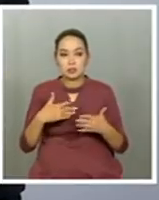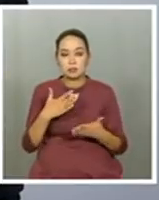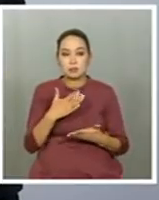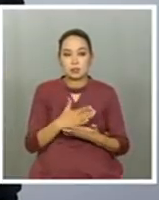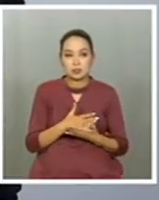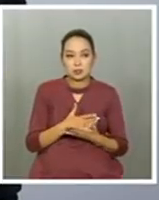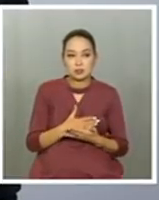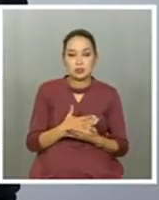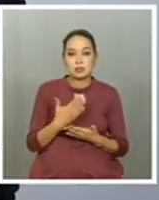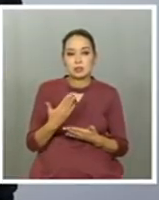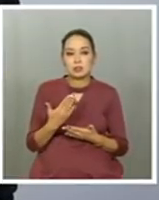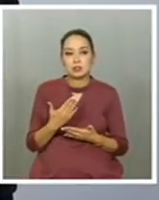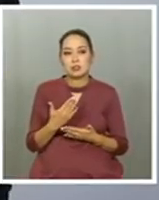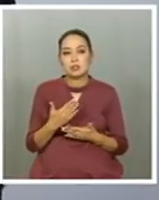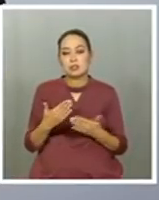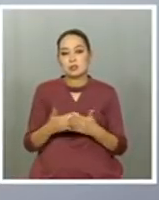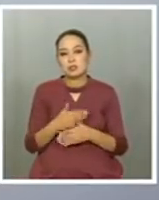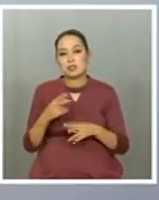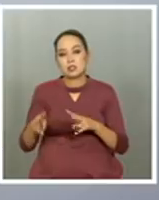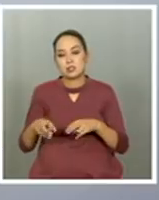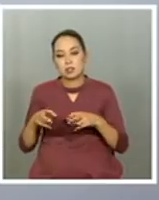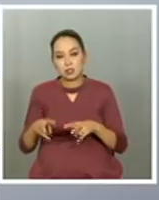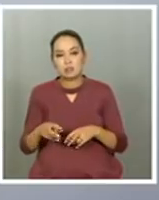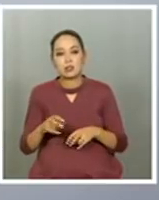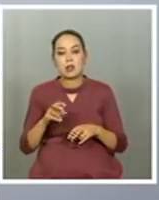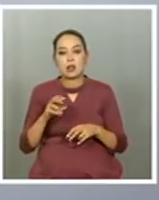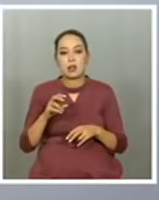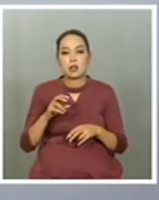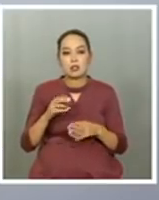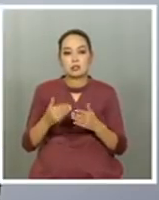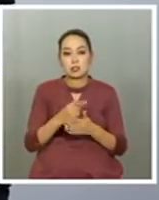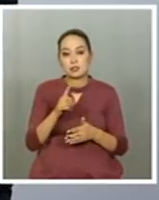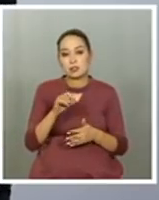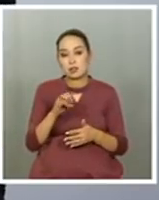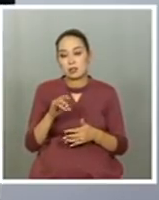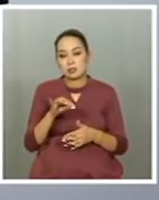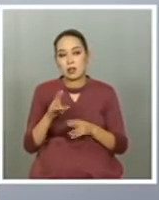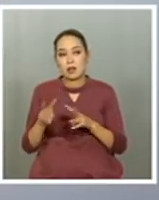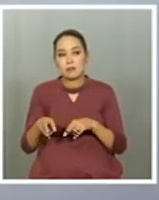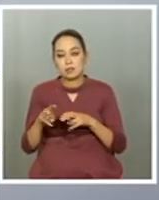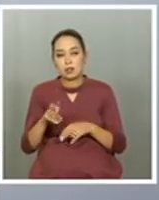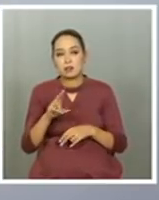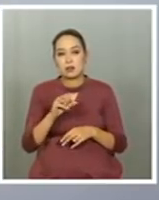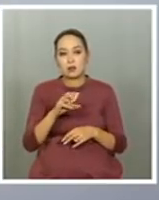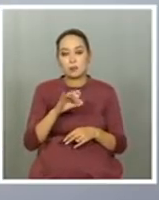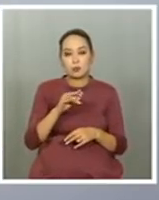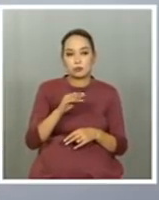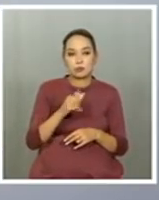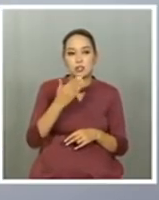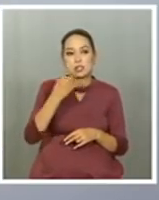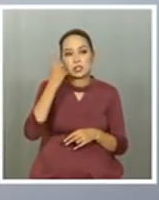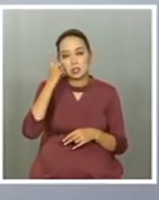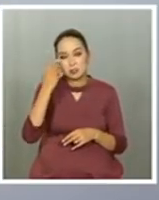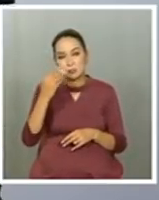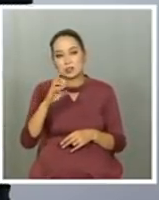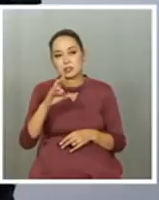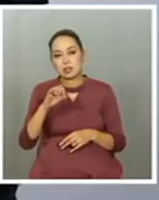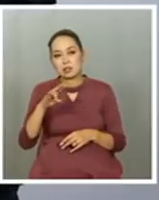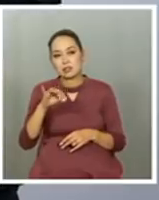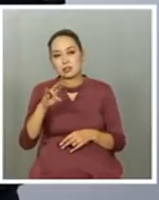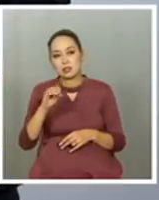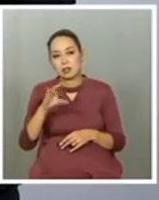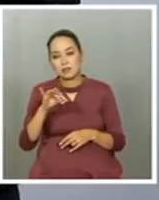Жаңа Зеландия, Австралия, Канада және Еуропадағы Германия және Скандинавия түбегінде орналасқан